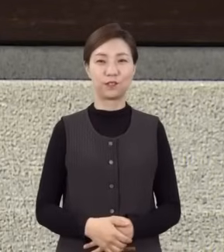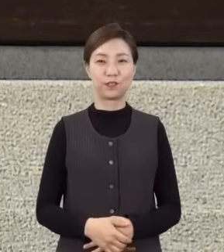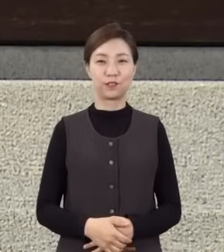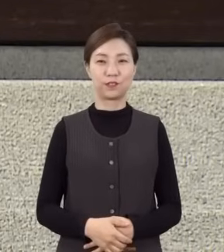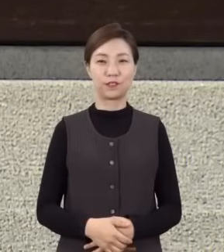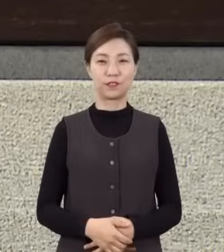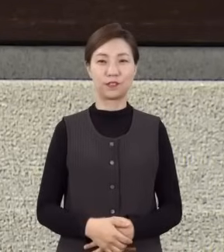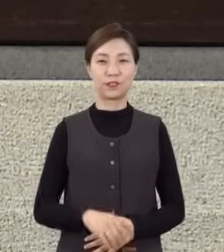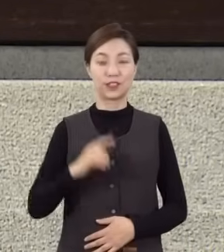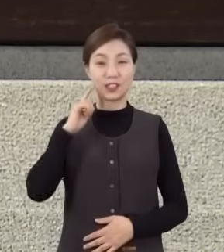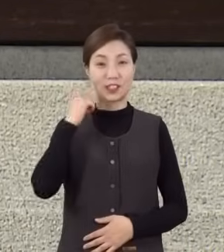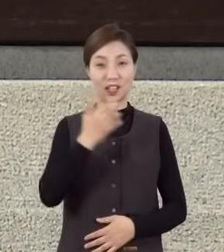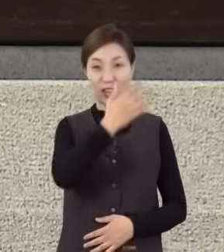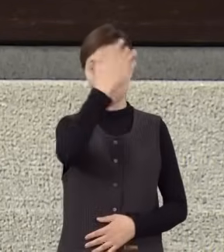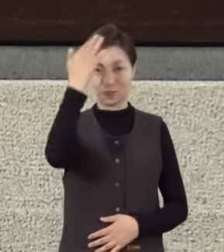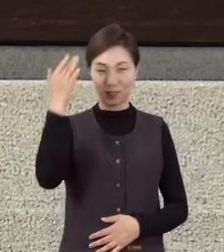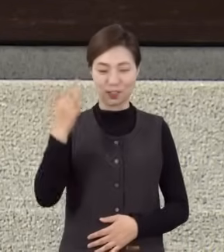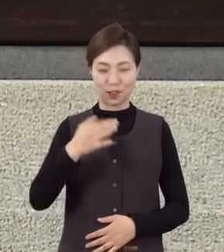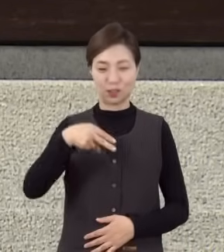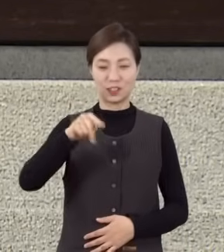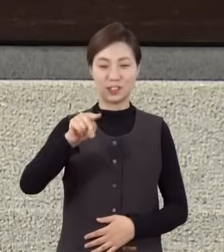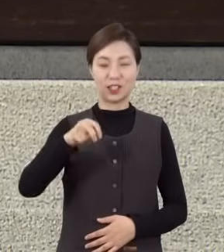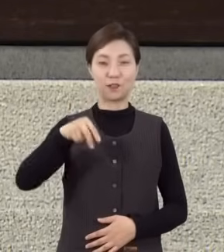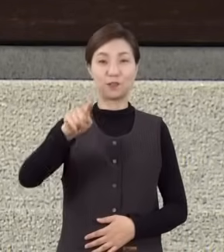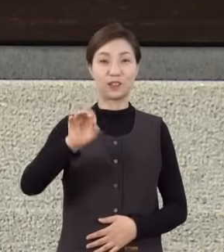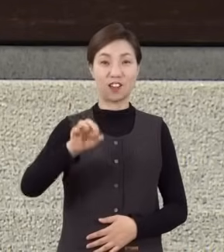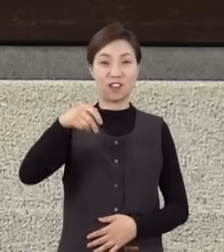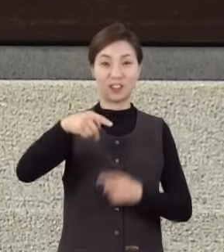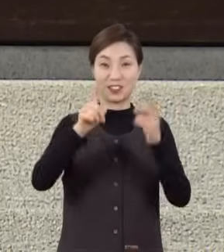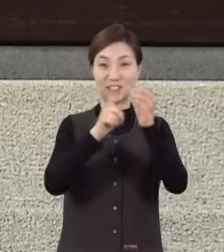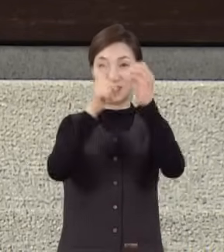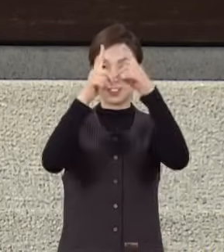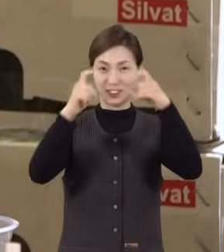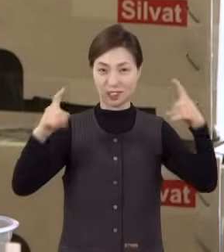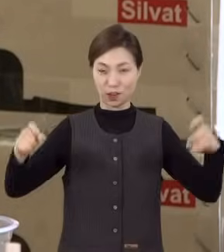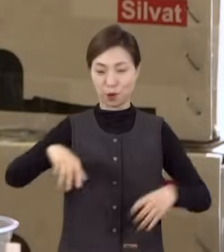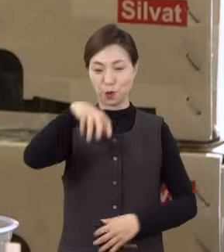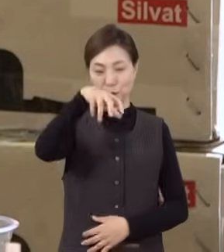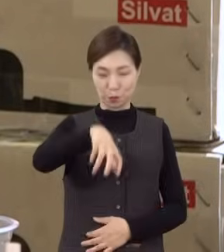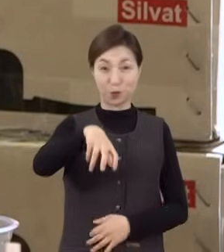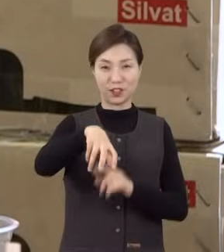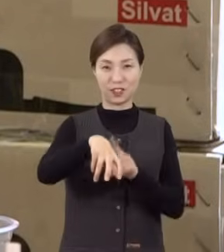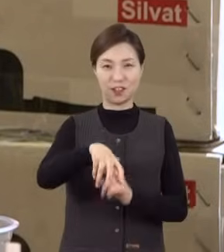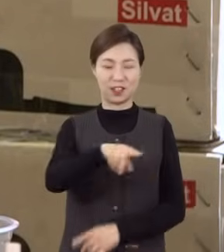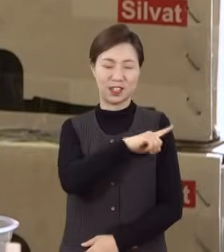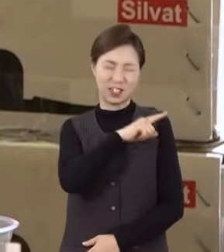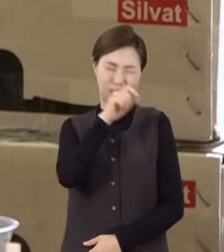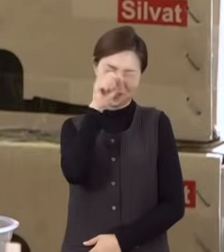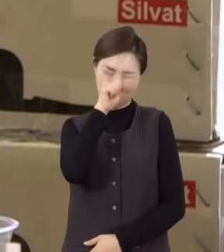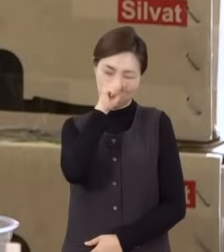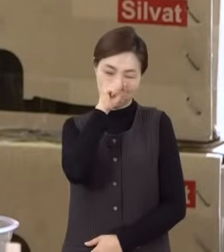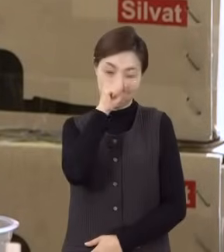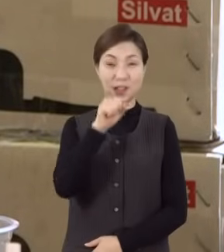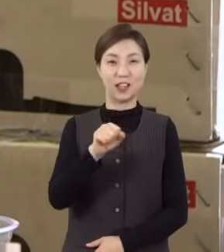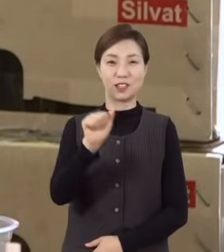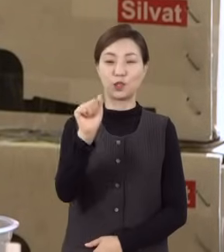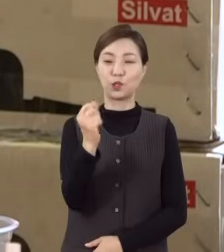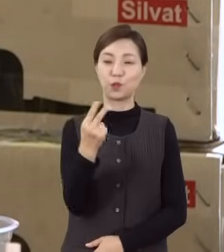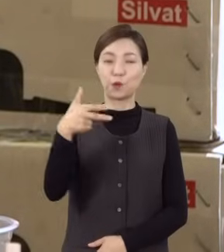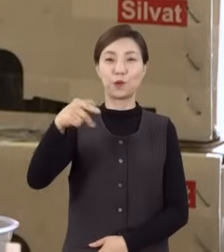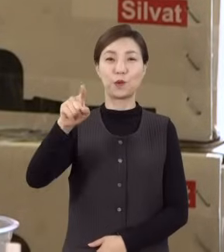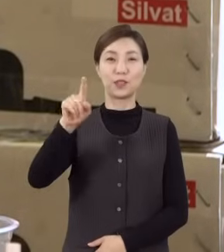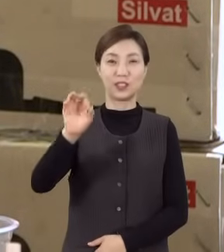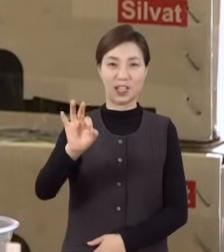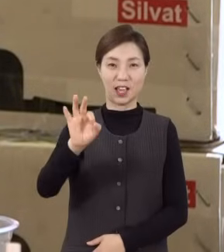저 오늘 이렇게 또 아름다운 도량 또 우리 삼성사에서 제가 좋아하는 아주 스님 이